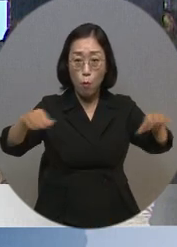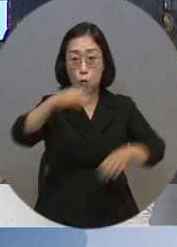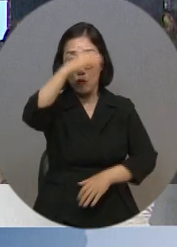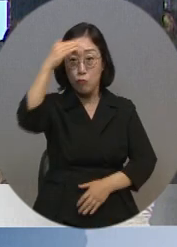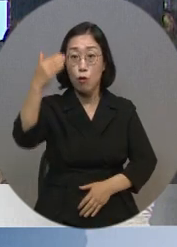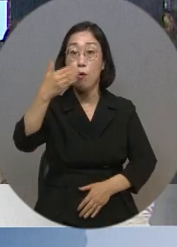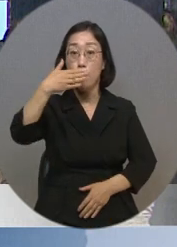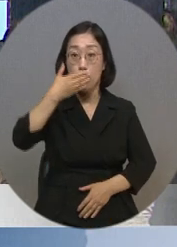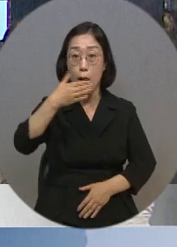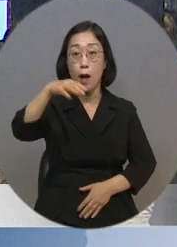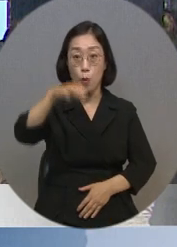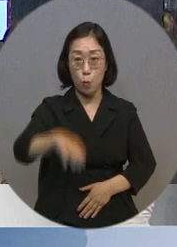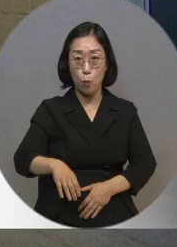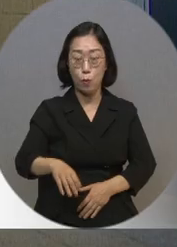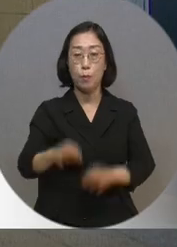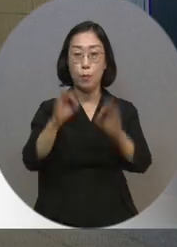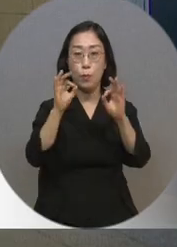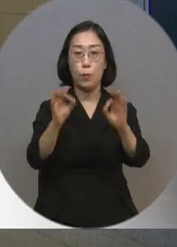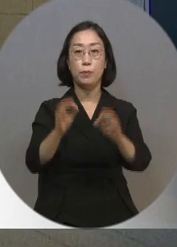소식 만나보시죠.